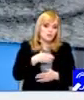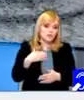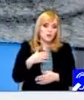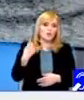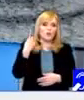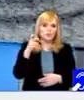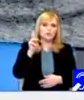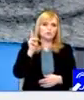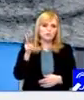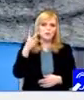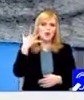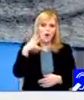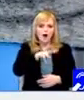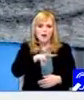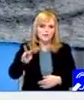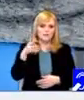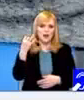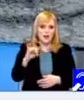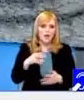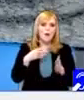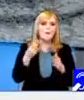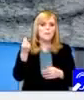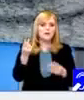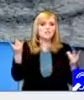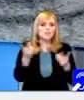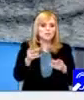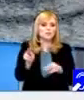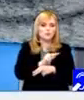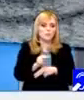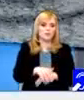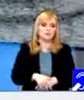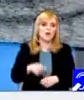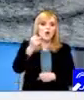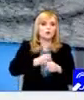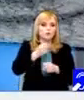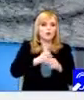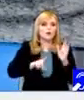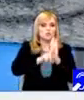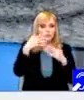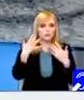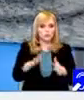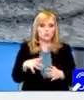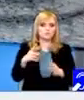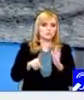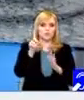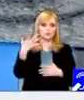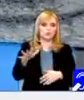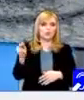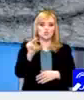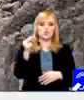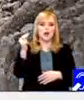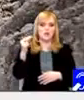puțin 125 de milioane de lei, bani necesari pentru reparații. Lucrările au început deja pe arterele din sectorul